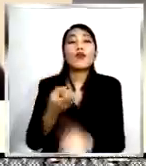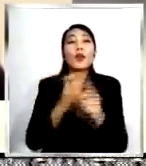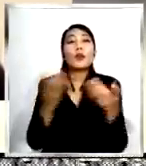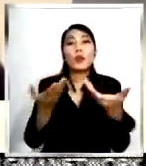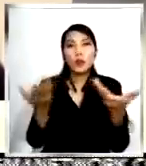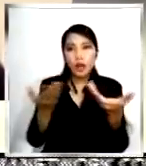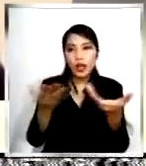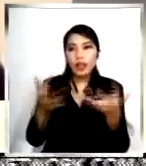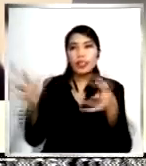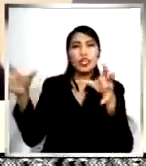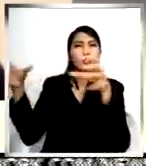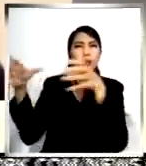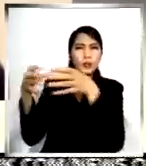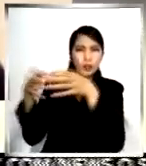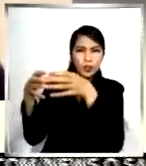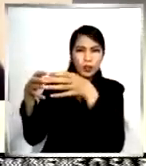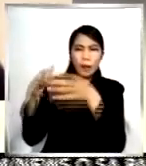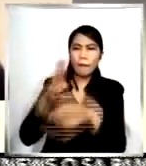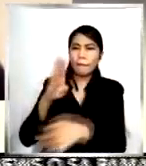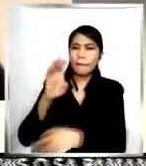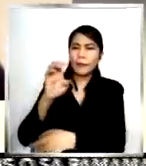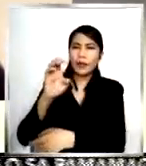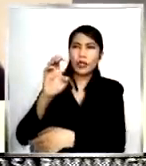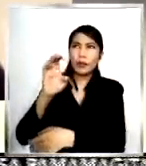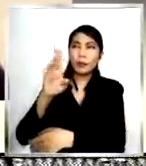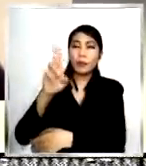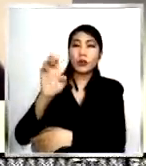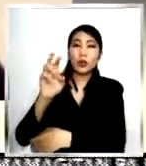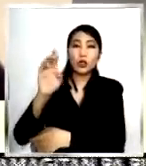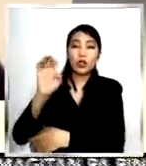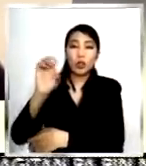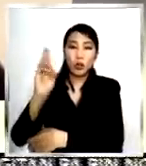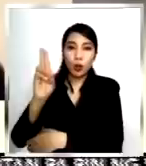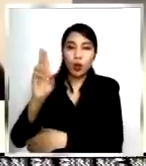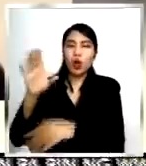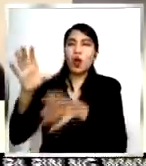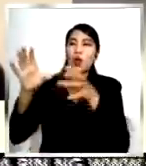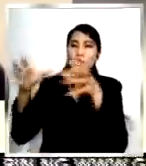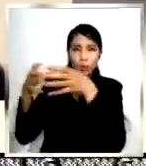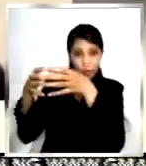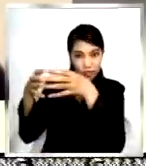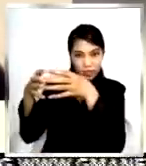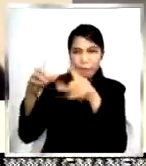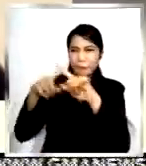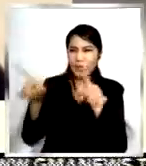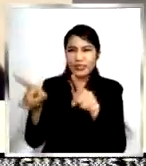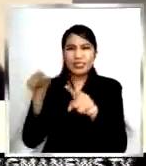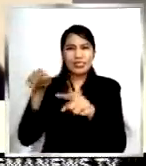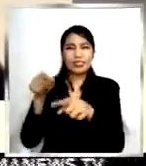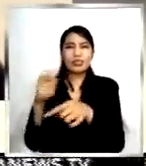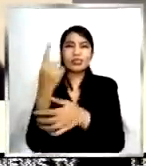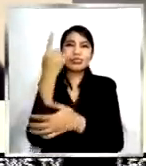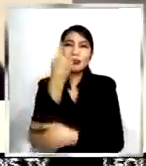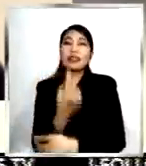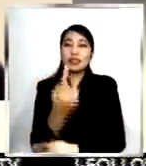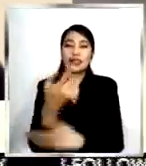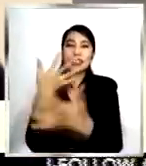warden. Pero dahil siya po ay nakulong sa ginintoang hawla, wala namang ganyang rekomendasyon. Ang napagtataka,